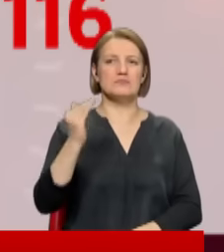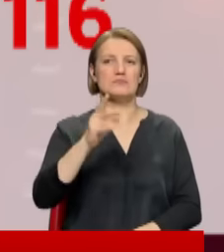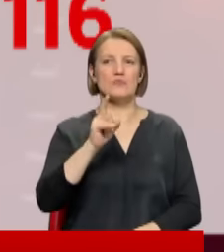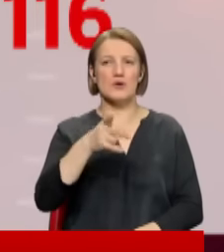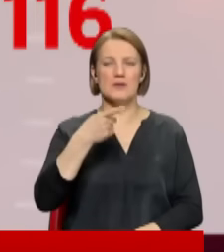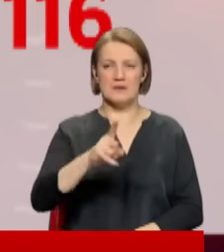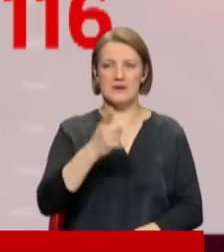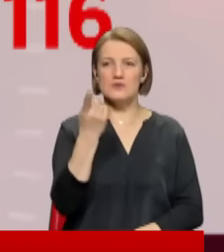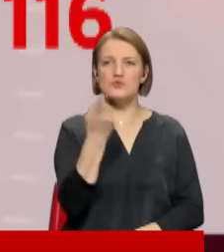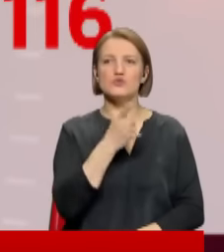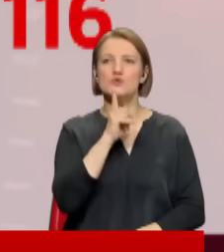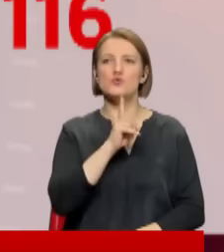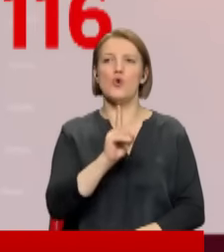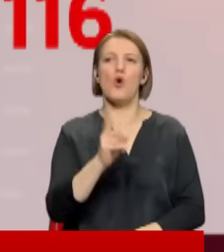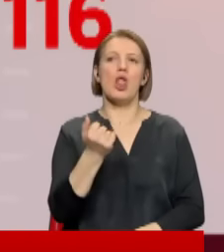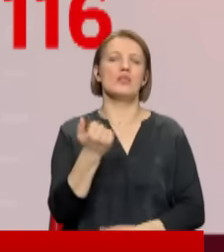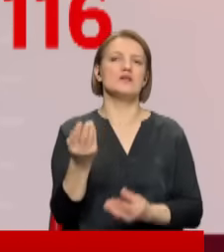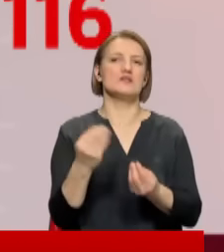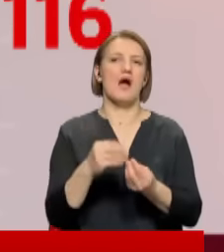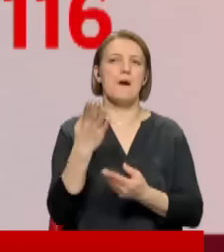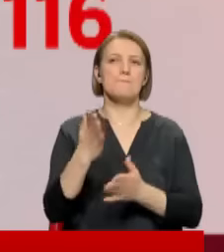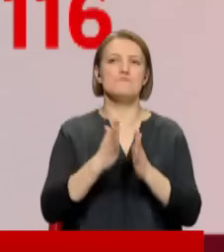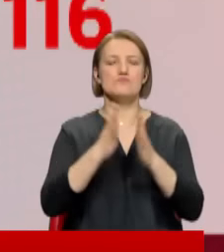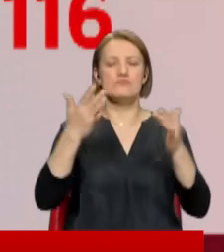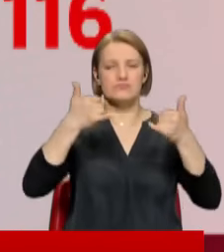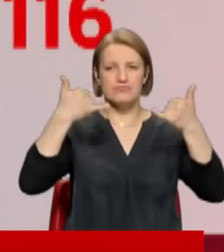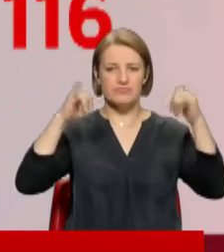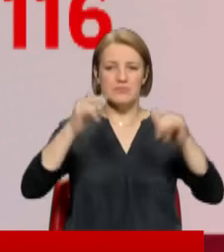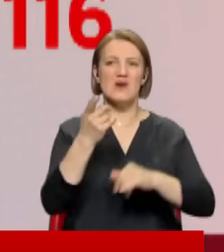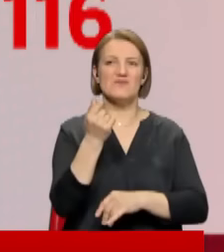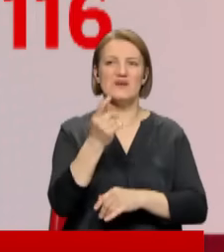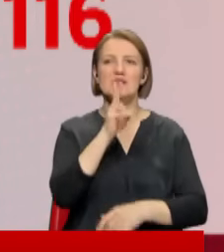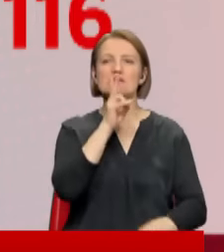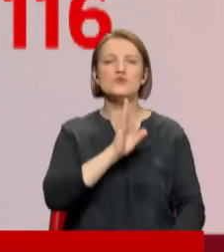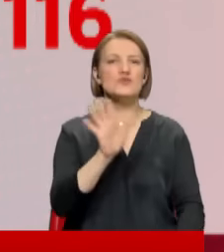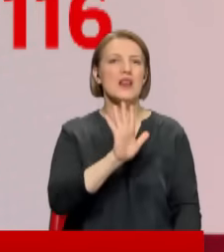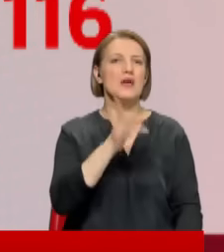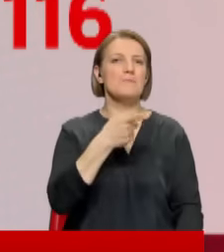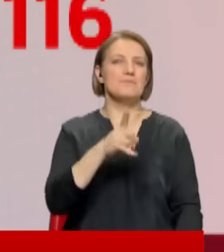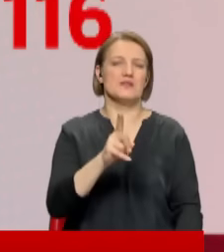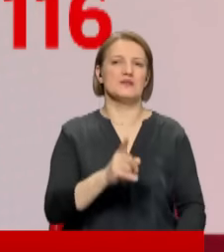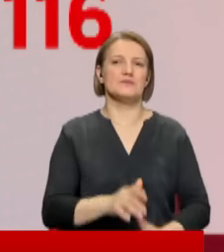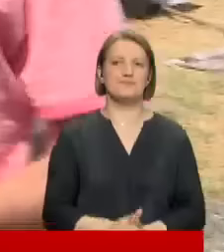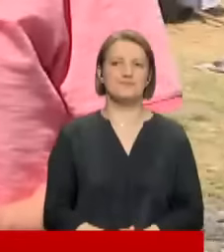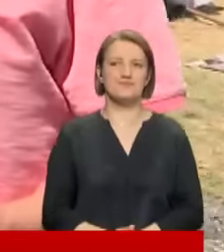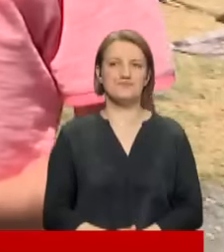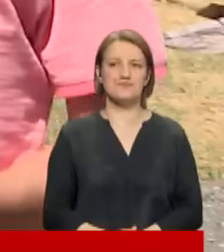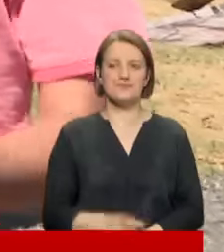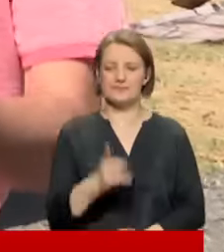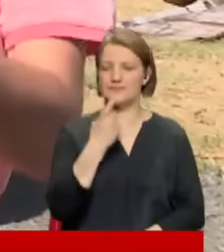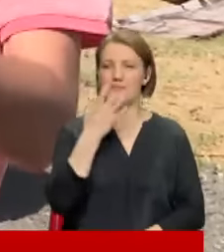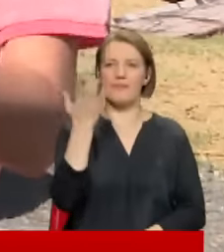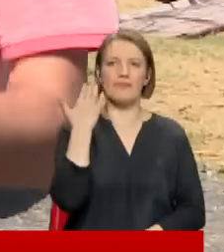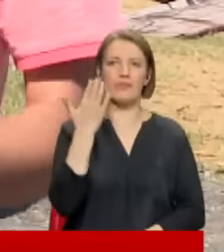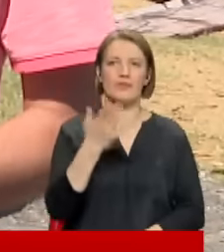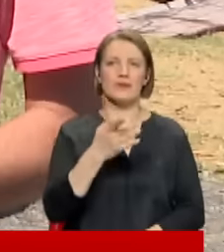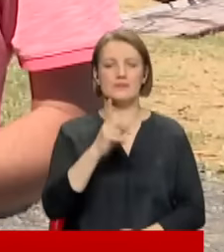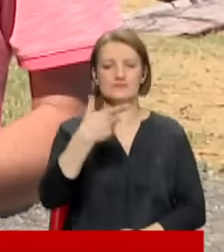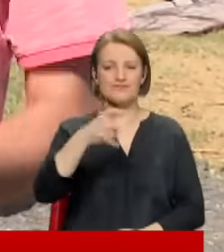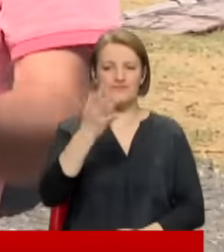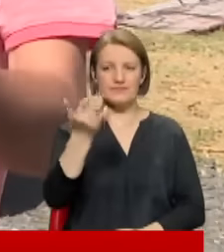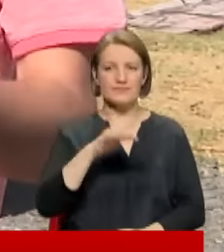kestiren %116 zamla karşılaştı. Büyükbaş kurbanlıkların fiyatı ise 250 bin liraya kadar çıkıyor. Geçen sene